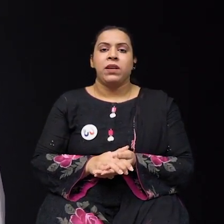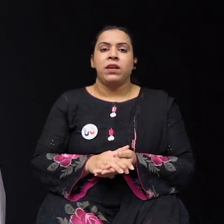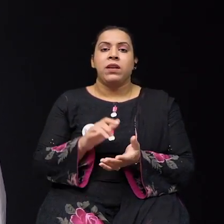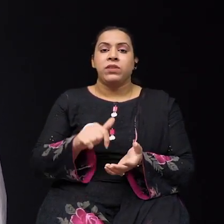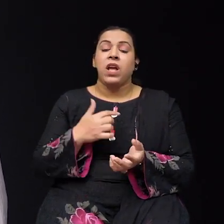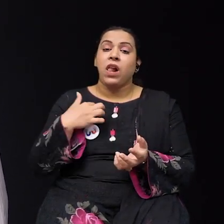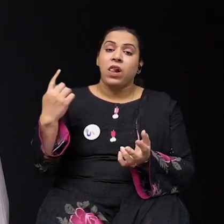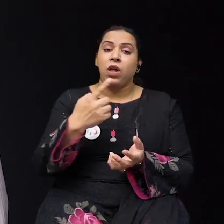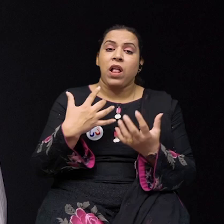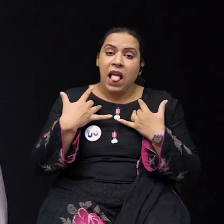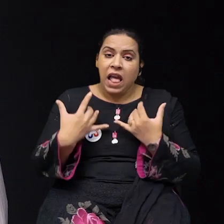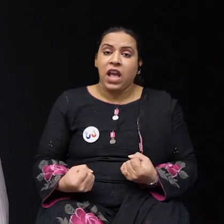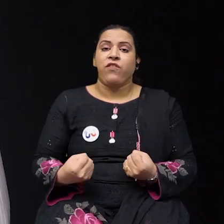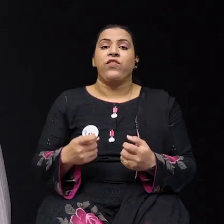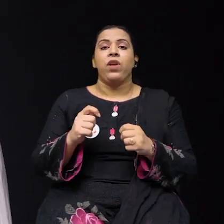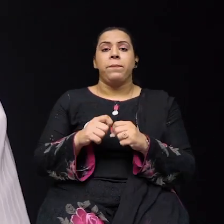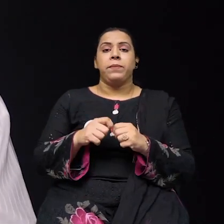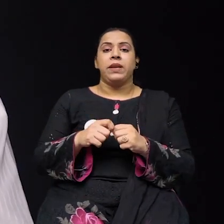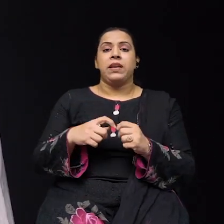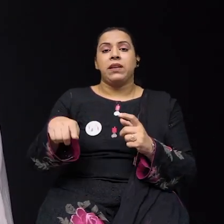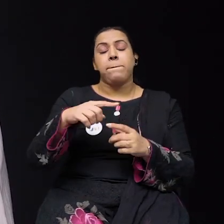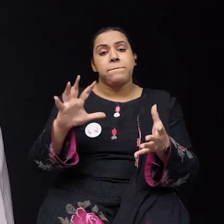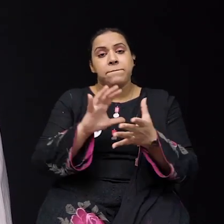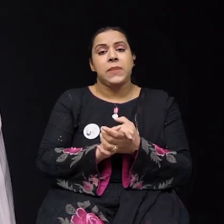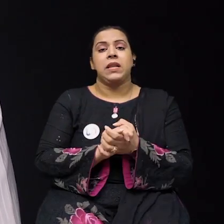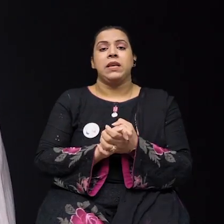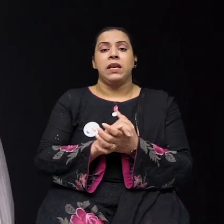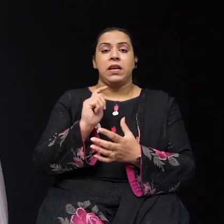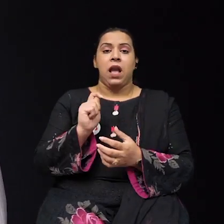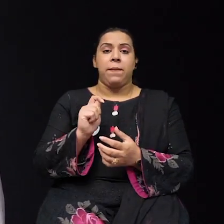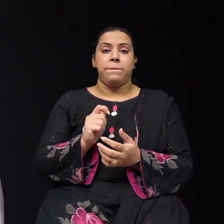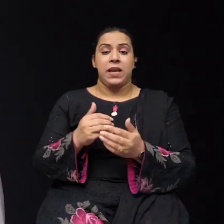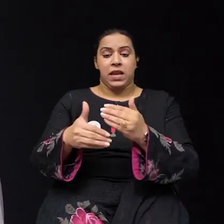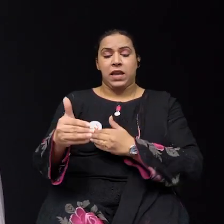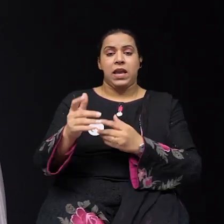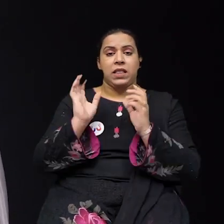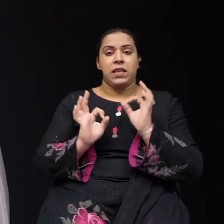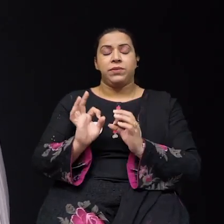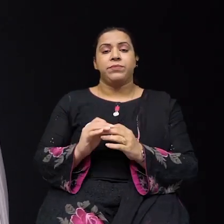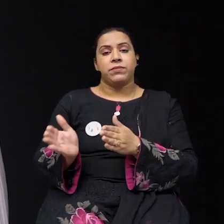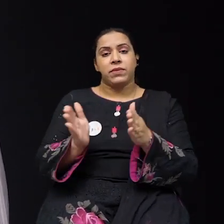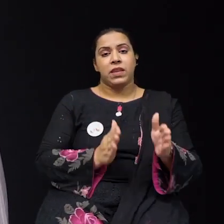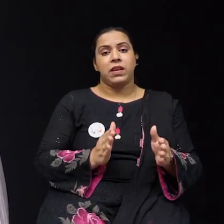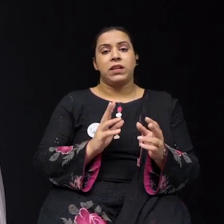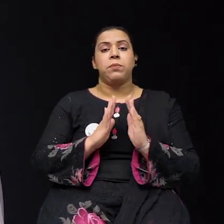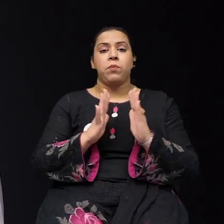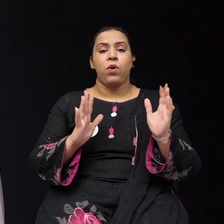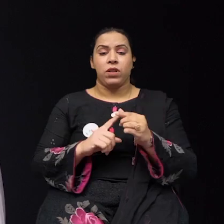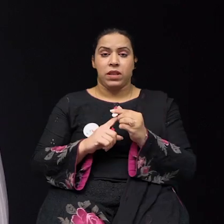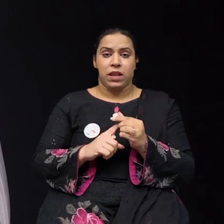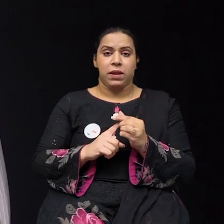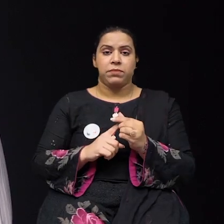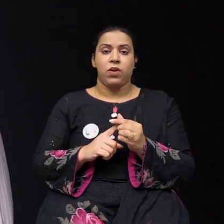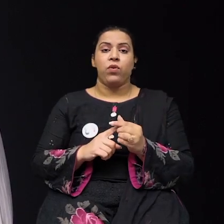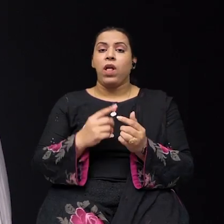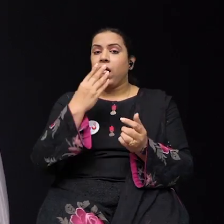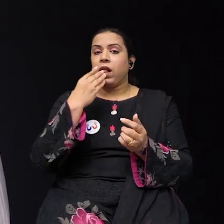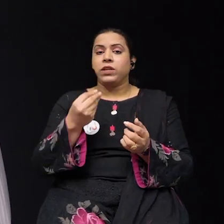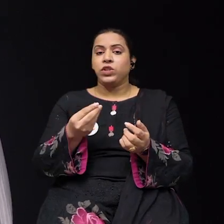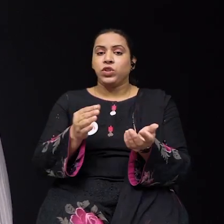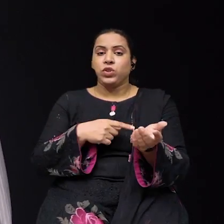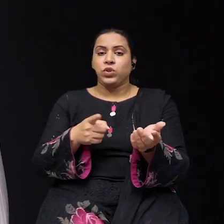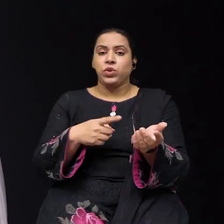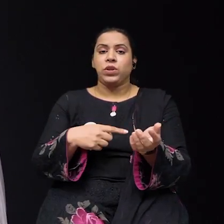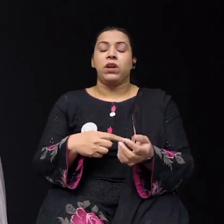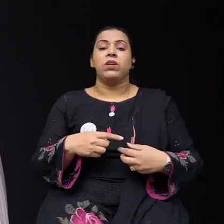हैं। सो दे ऑल हैव टू मेक एन एफर्ट। आप सबको मिल के इस पर काम करना पड़ेगा। अगली चीज़ जो बहुत अहम है ज़ाहिर है वो